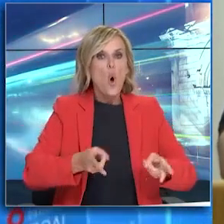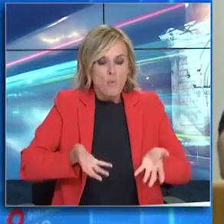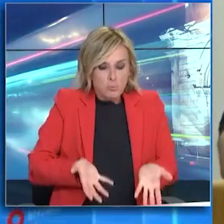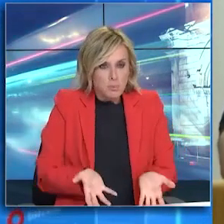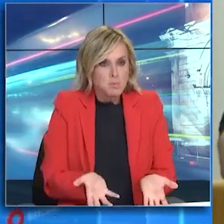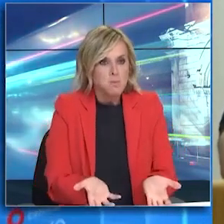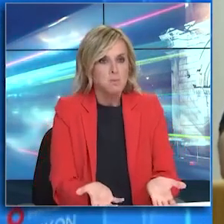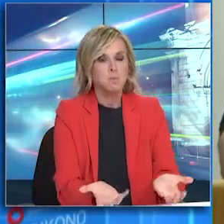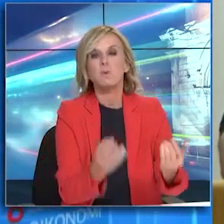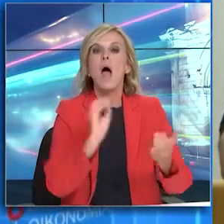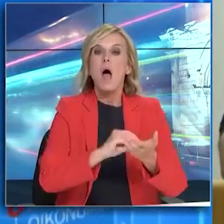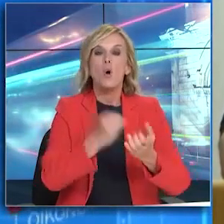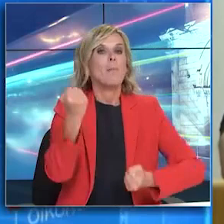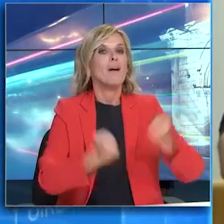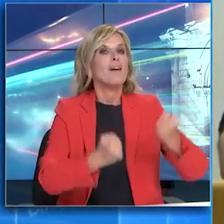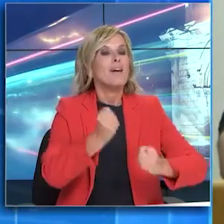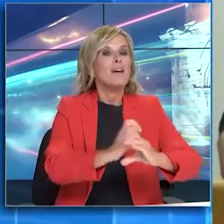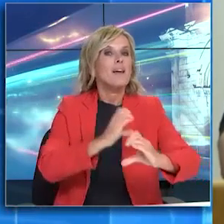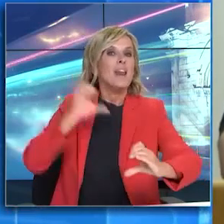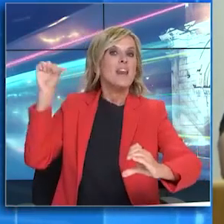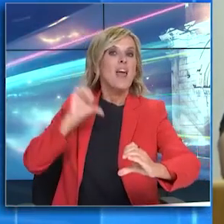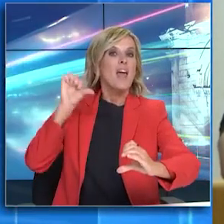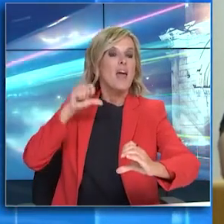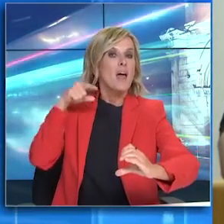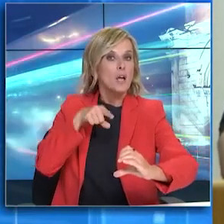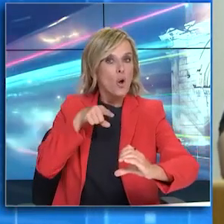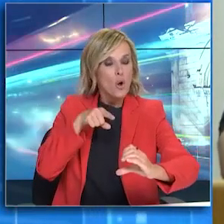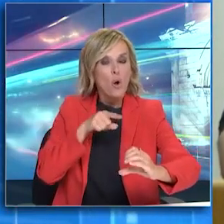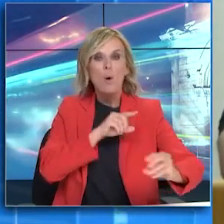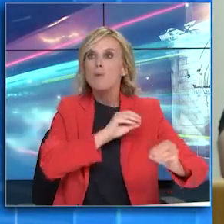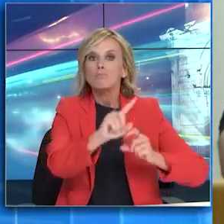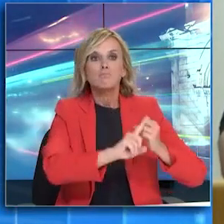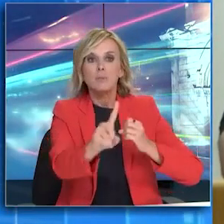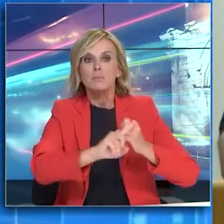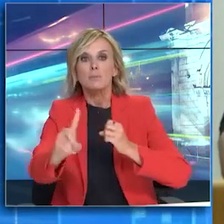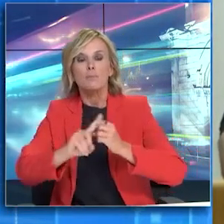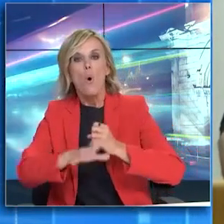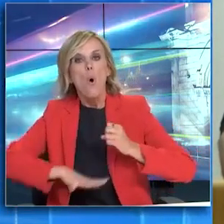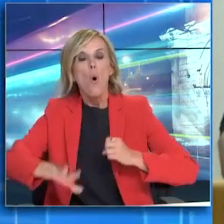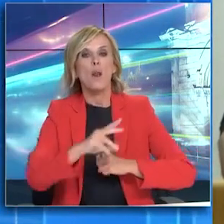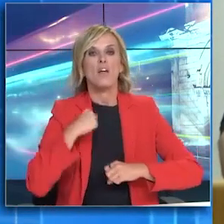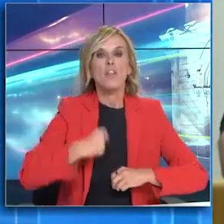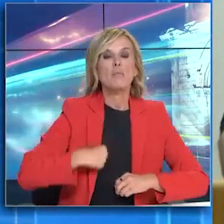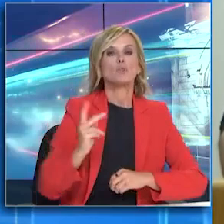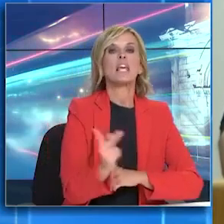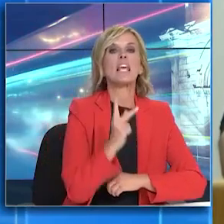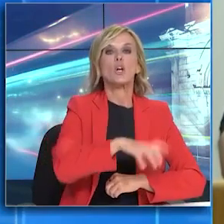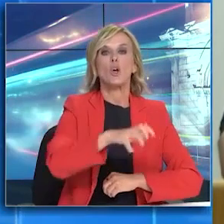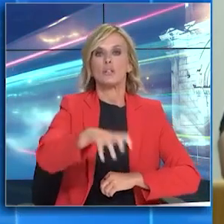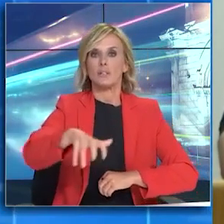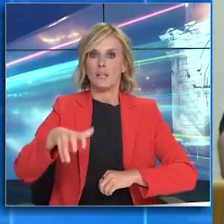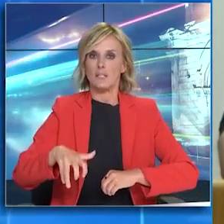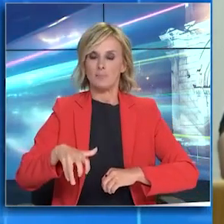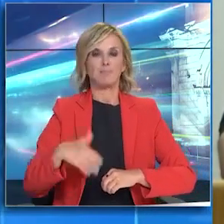υδροφόρες των οργανισμών τοπικής αυτοδιοίκησης παρέχουν κάθε συνδρομή. Σε σύσκεψη που πραγματοποιήσαμε υπό τον